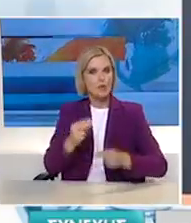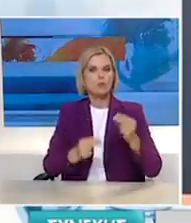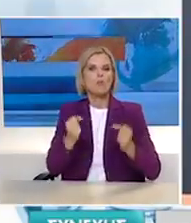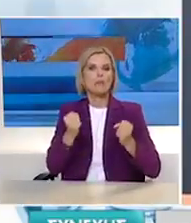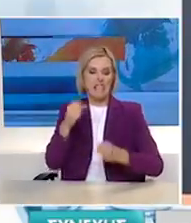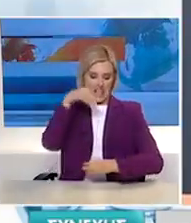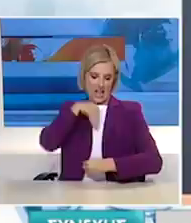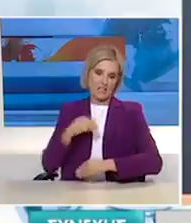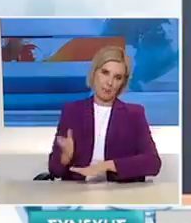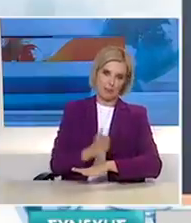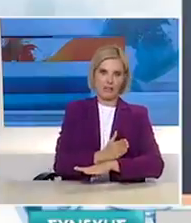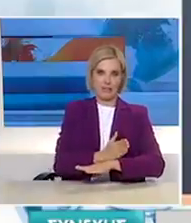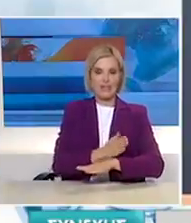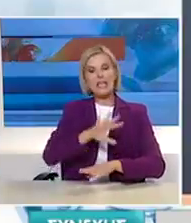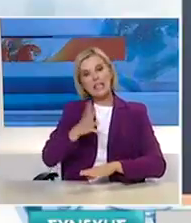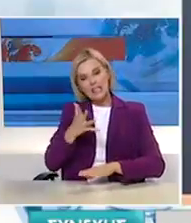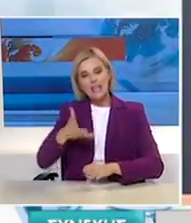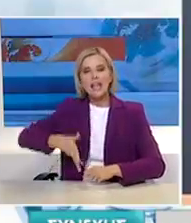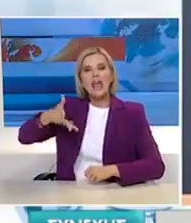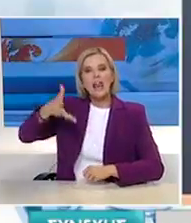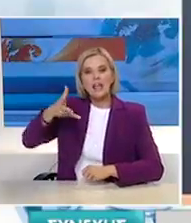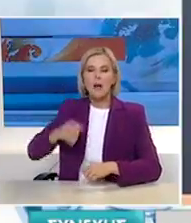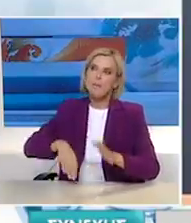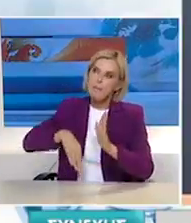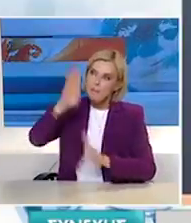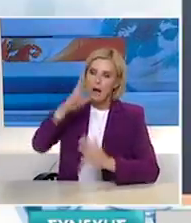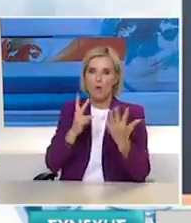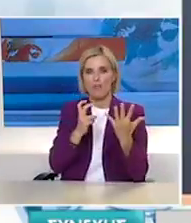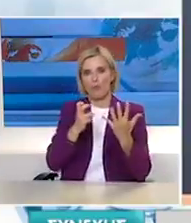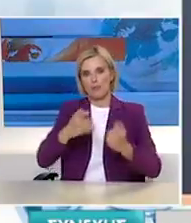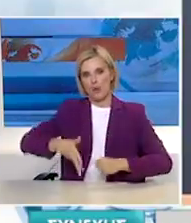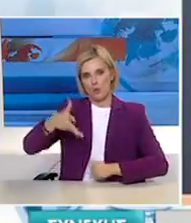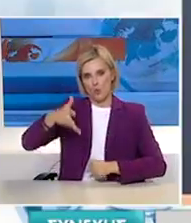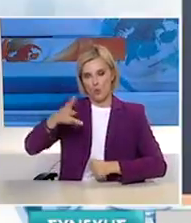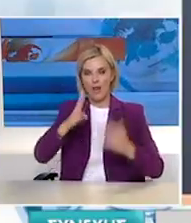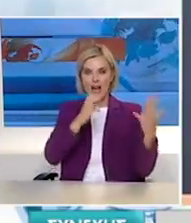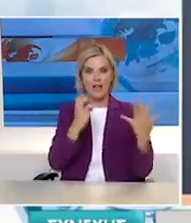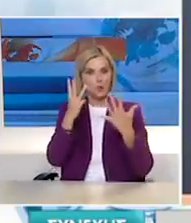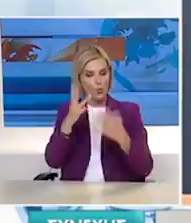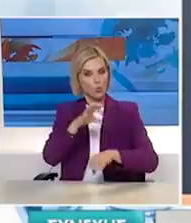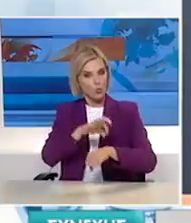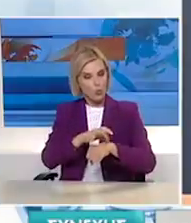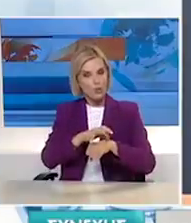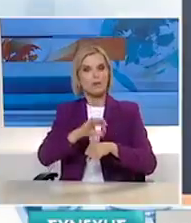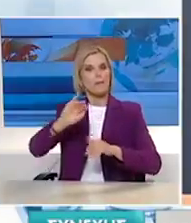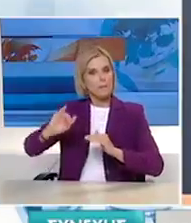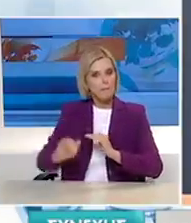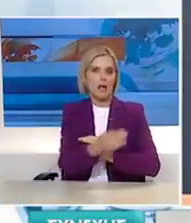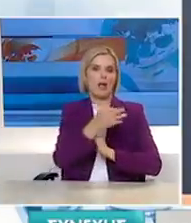νόσημα ή η ηλικία 70 ετών και ανωτέρω. 98 ασθενείς έχουν εξέλθει από τις